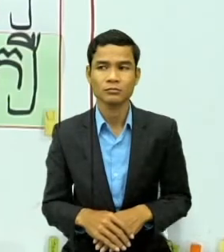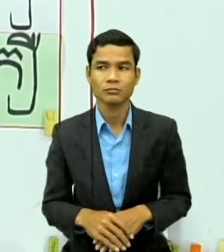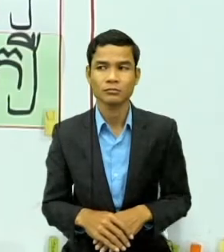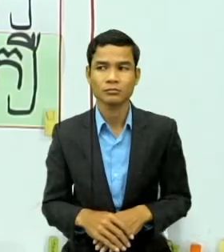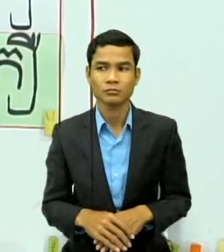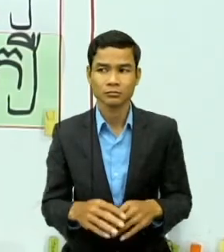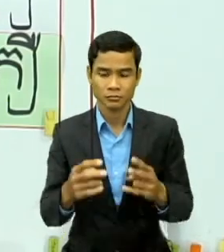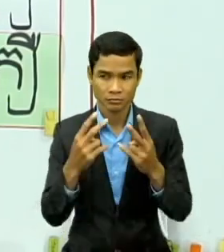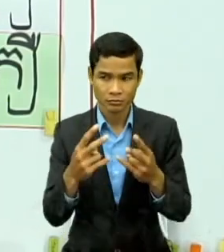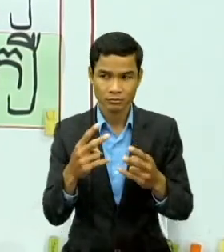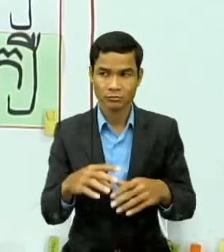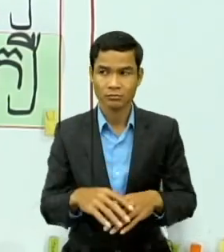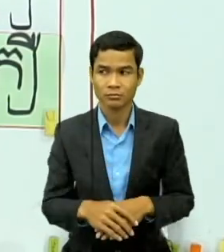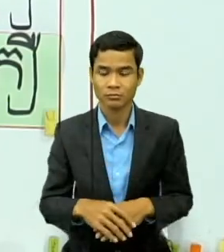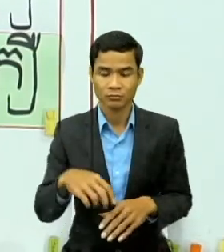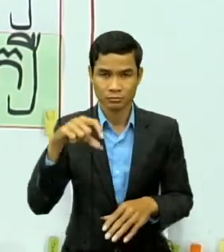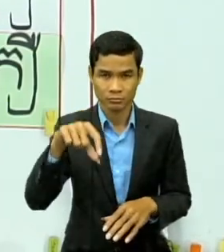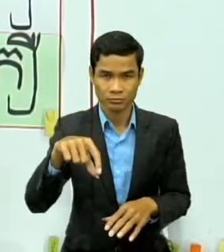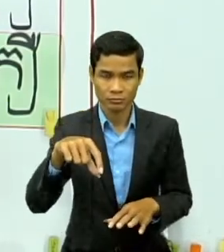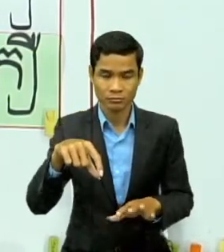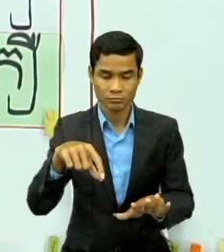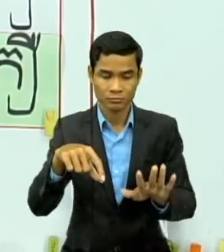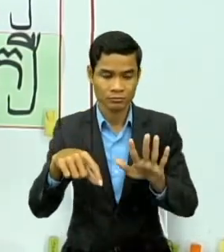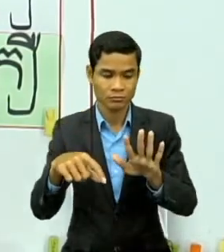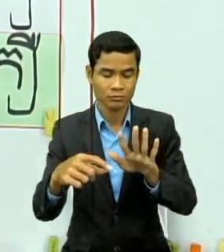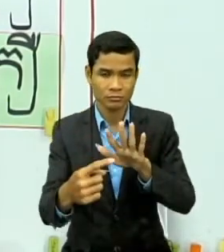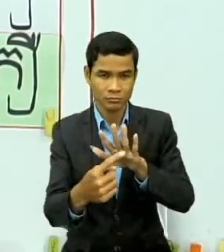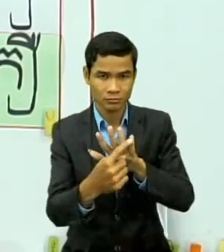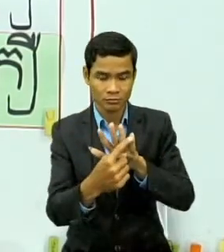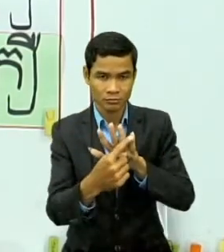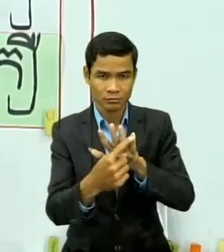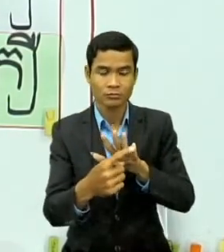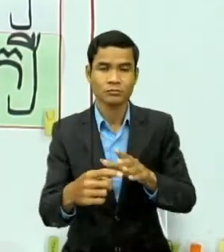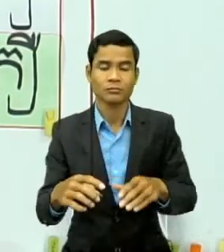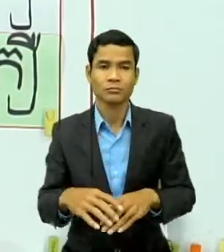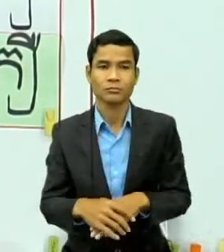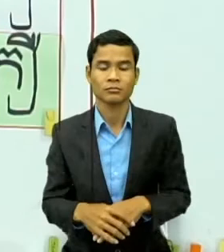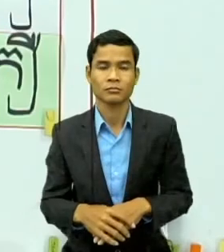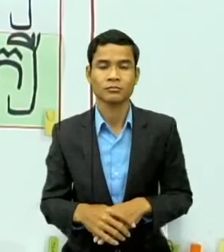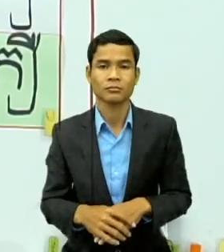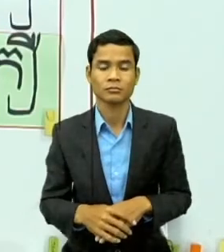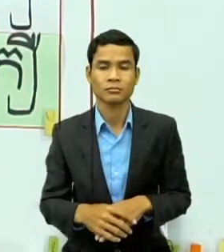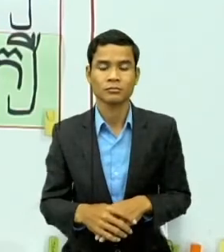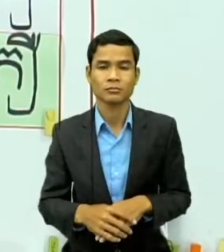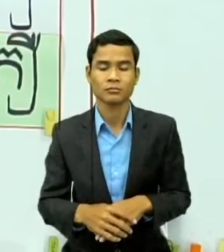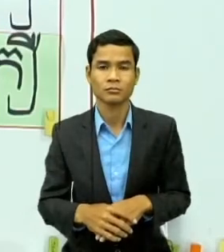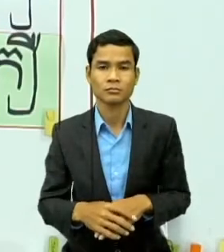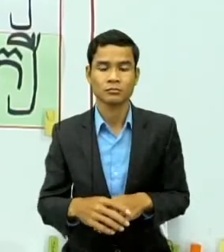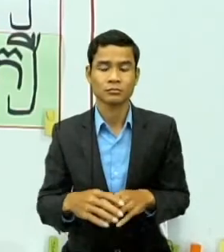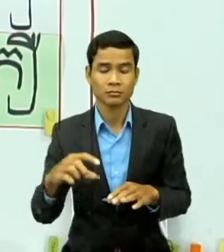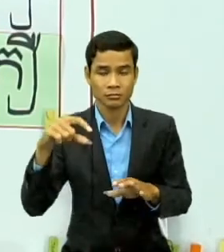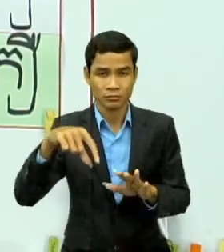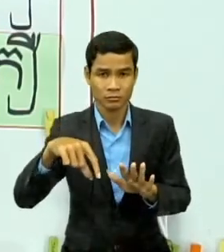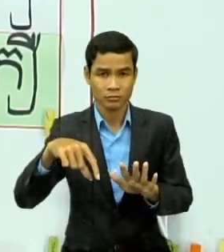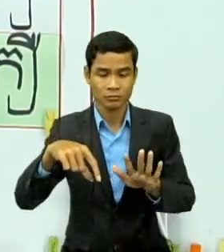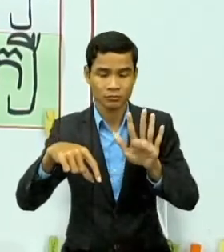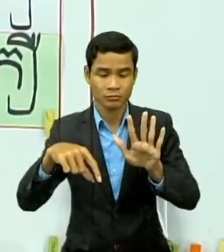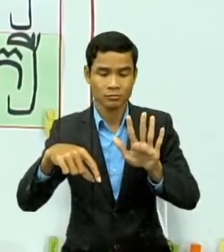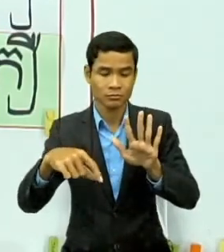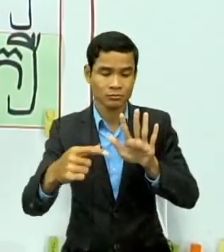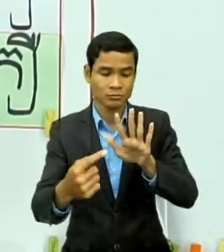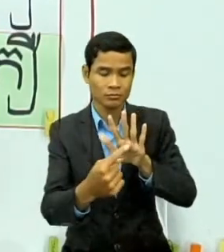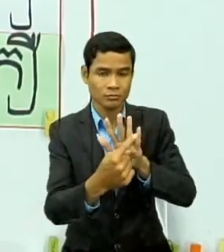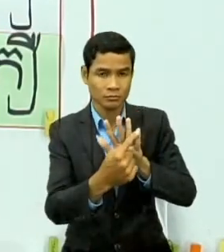ផ្ទៀងផ្ទាត់កអើកើចាក